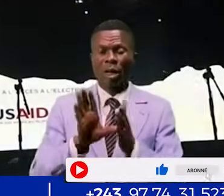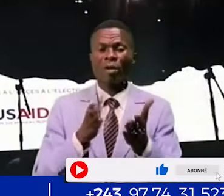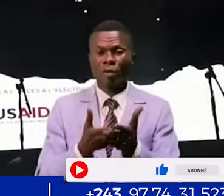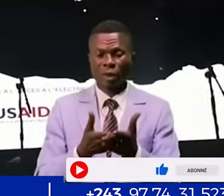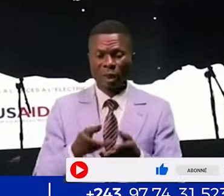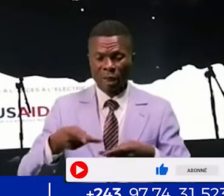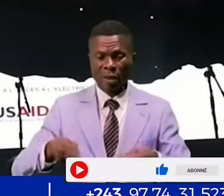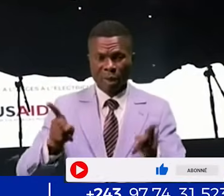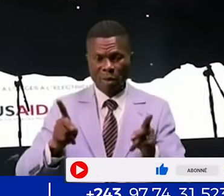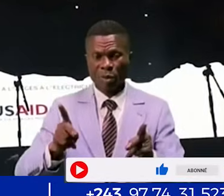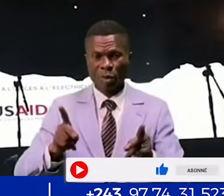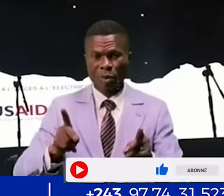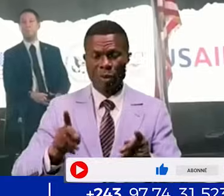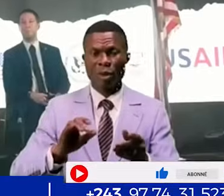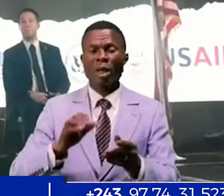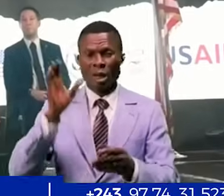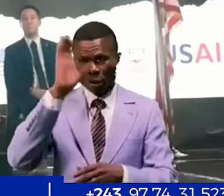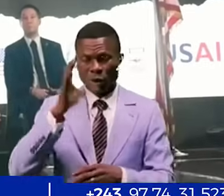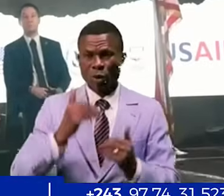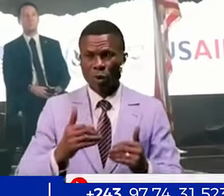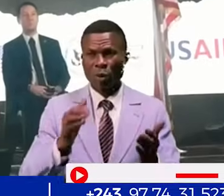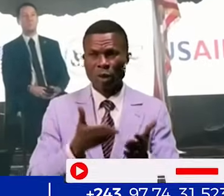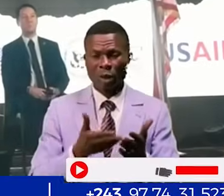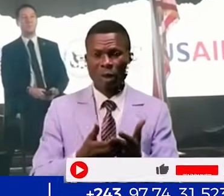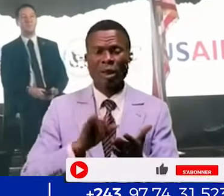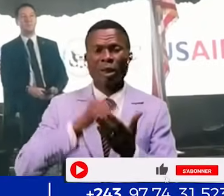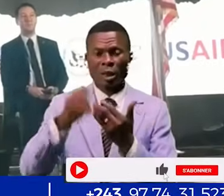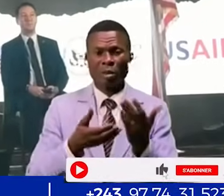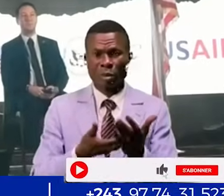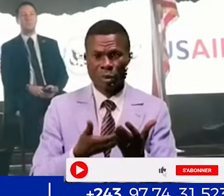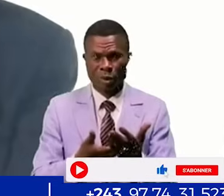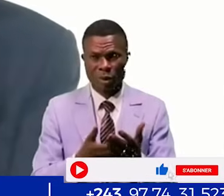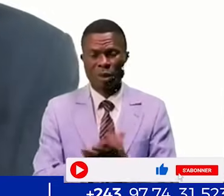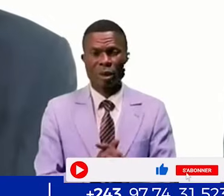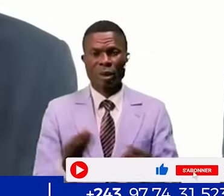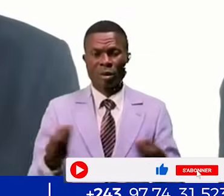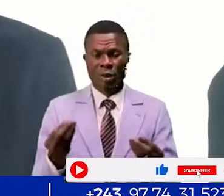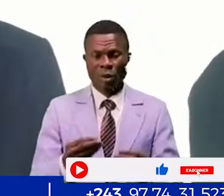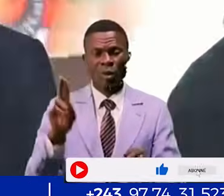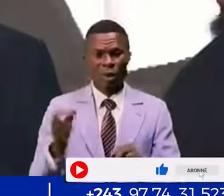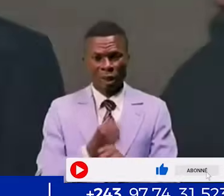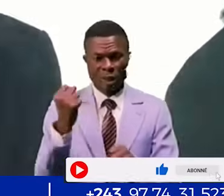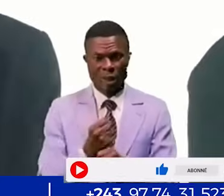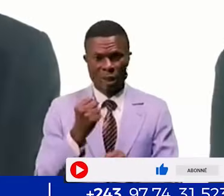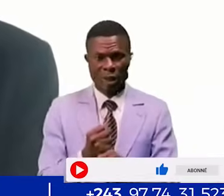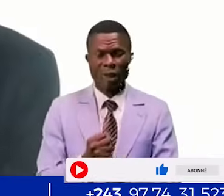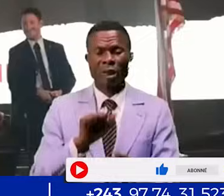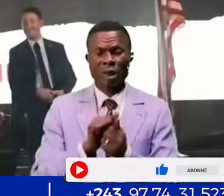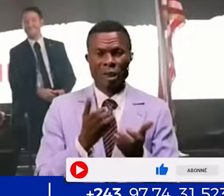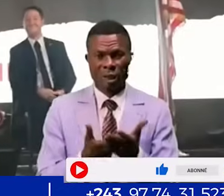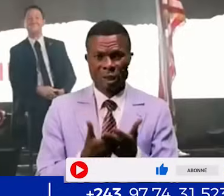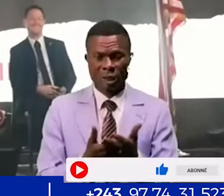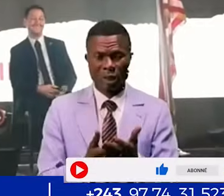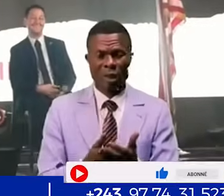donne l'opportunité de plonger dans le parcours de ces projets, de la conception à l'exécution, et donne une